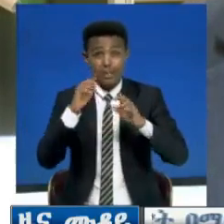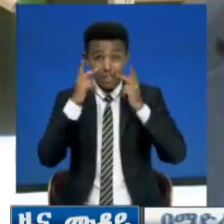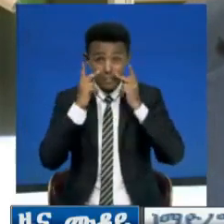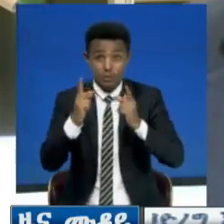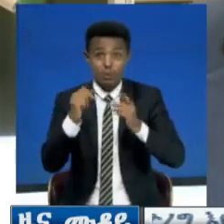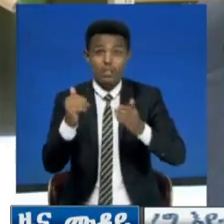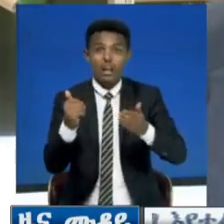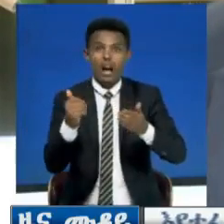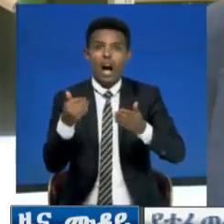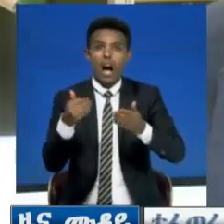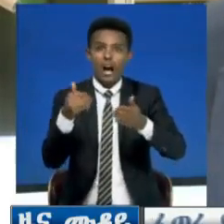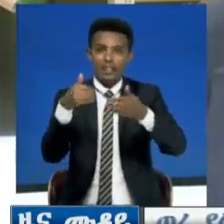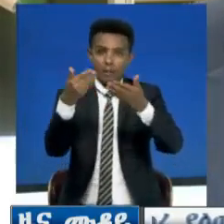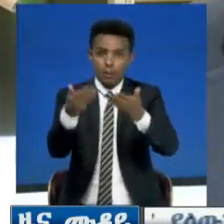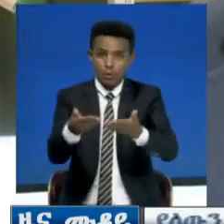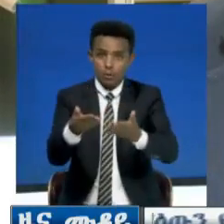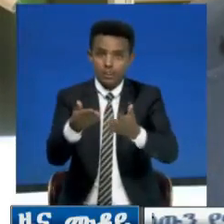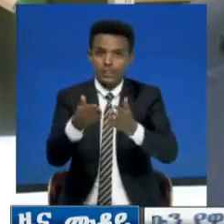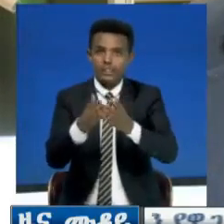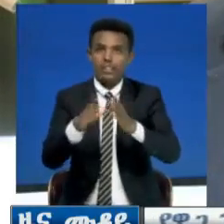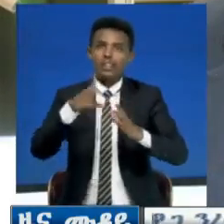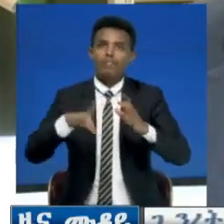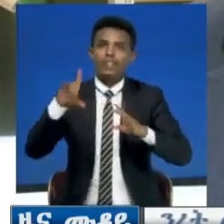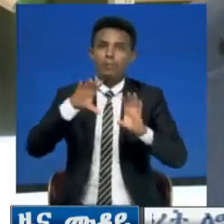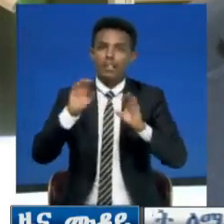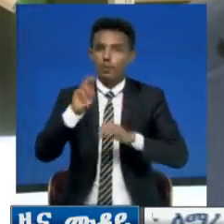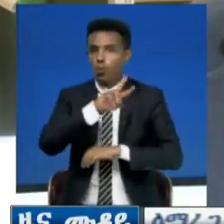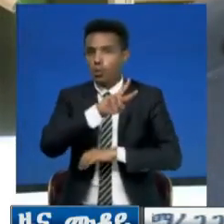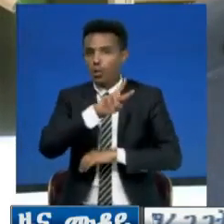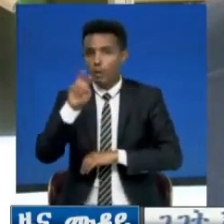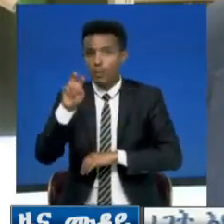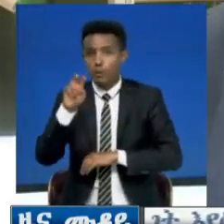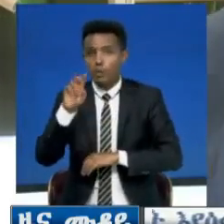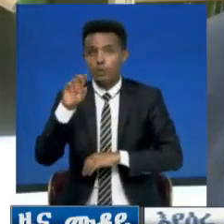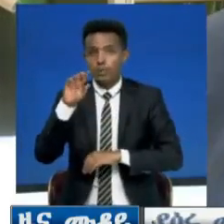አቅርቦትን ከፍ ለማድረግ ወደ 280 ሚሊዮን ብር